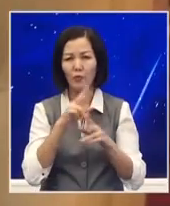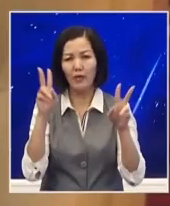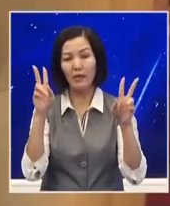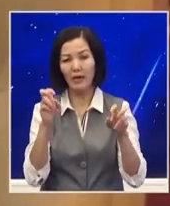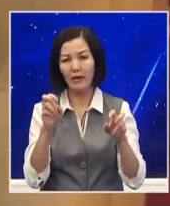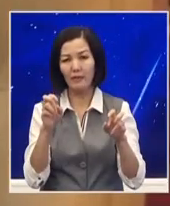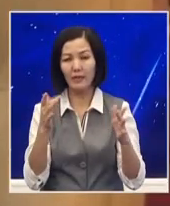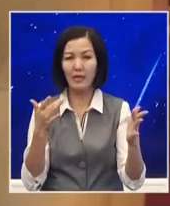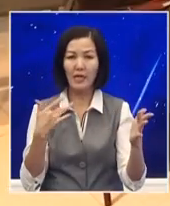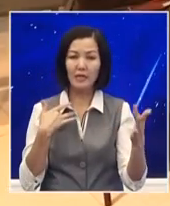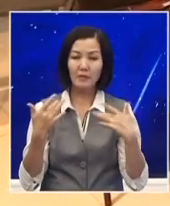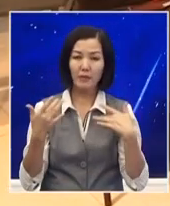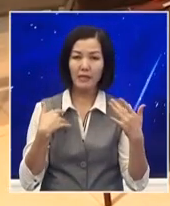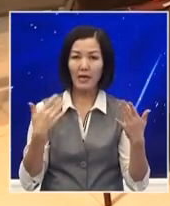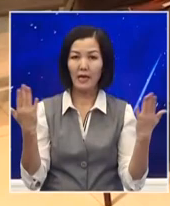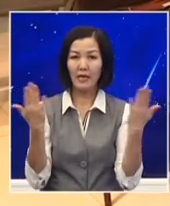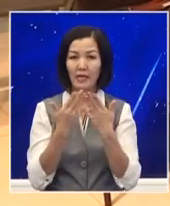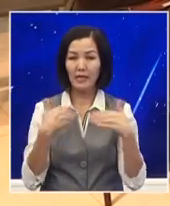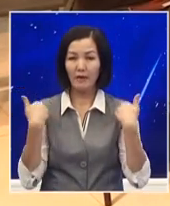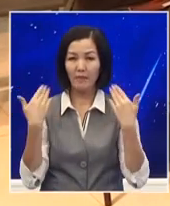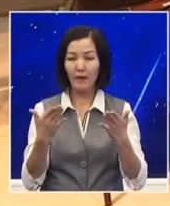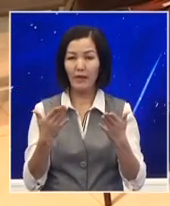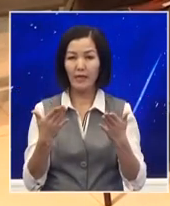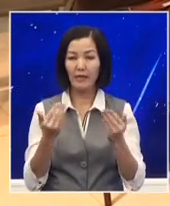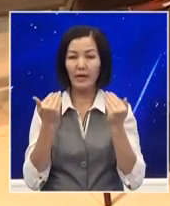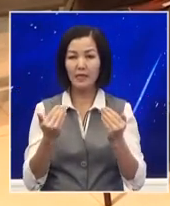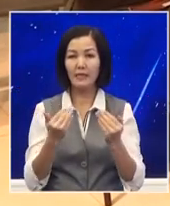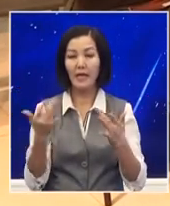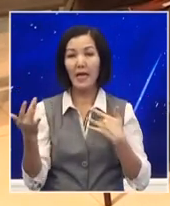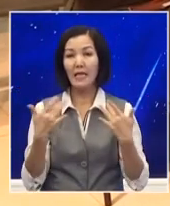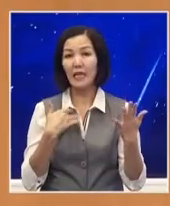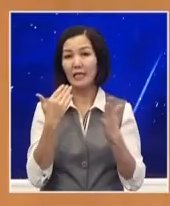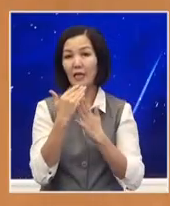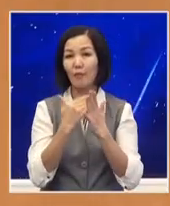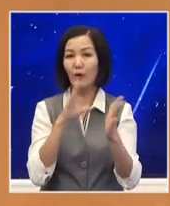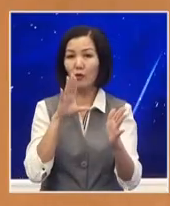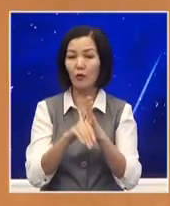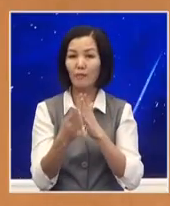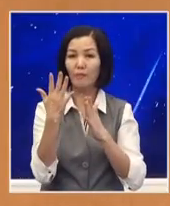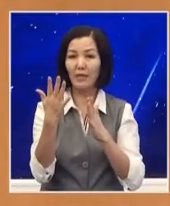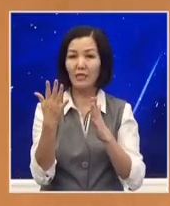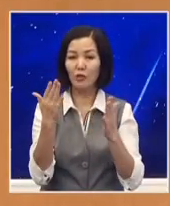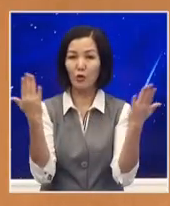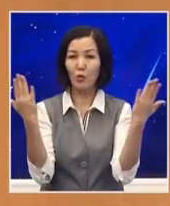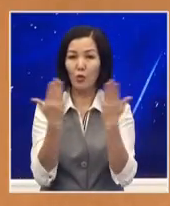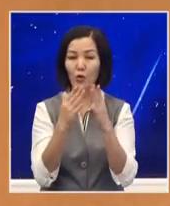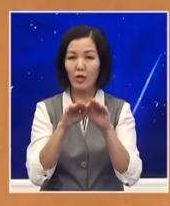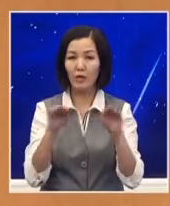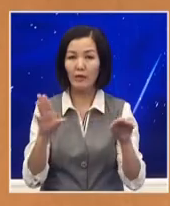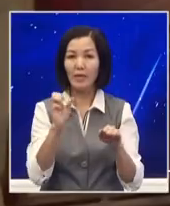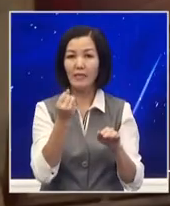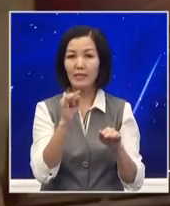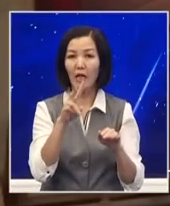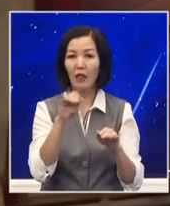хат» атты спектакльдер бар. Көрерменге ұсынған кезекті драма театр репертуарына қосылған 5-ші қойылым. Режиссері Ғалымжан